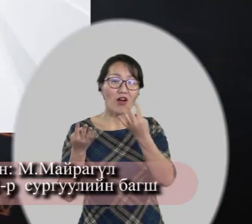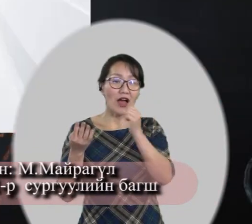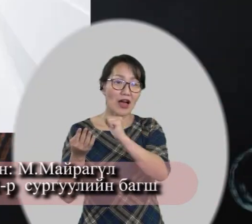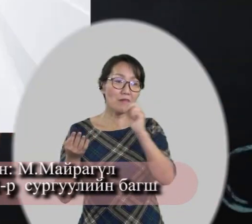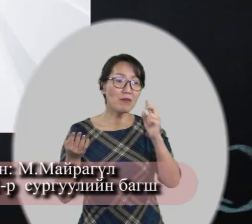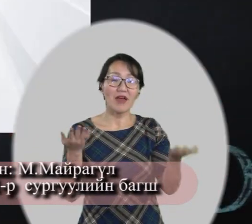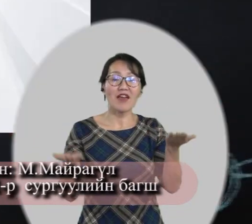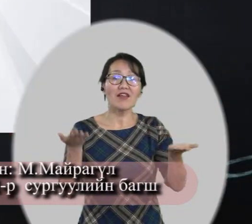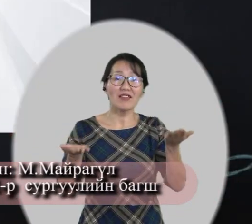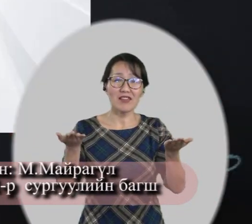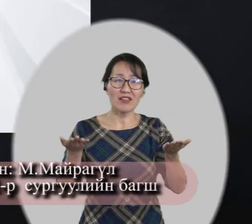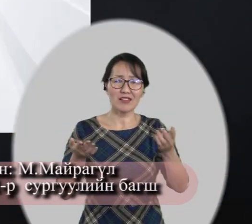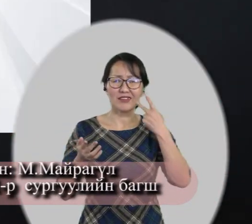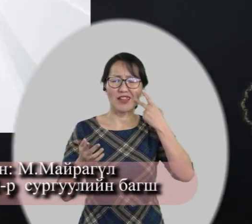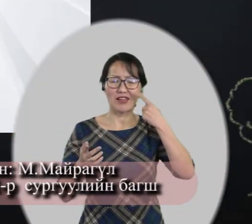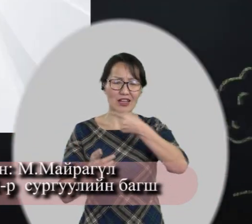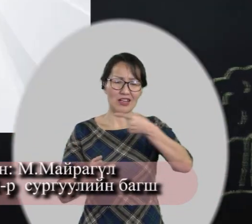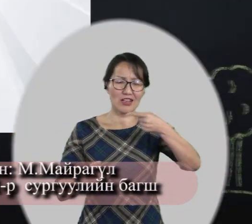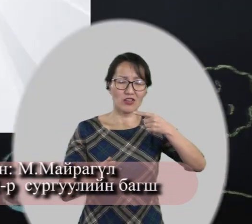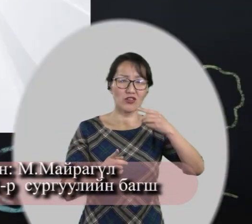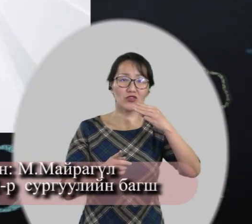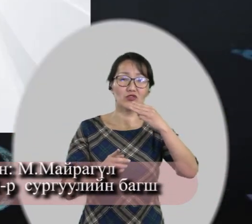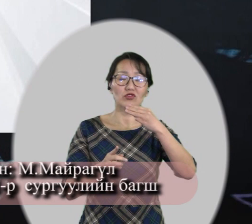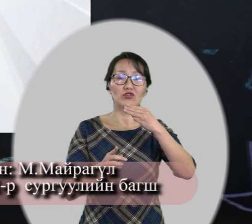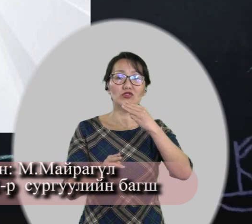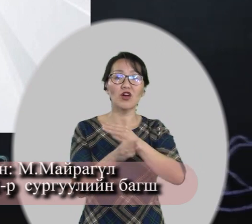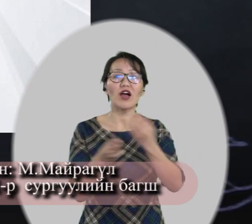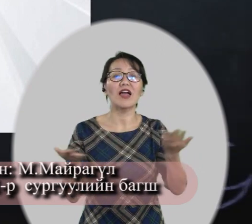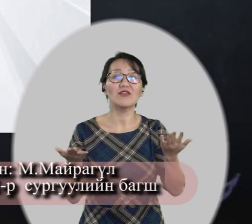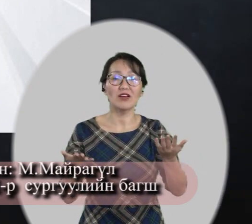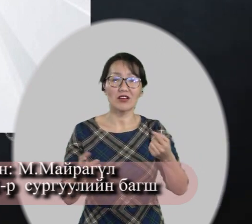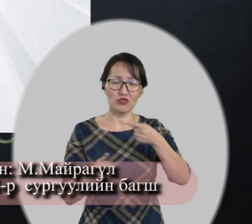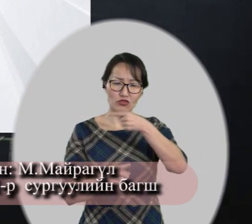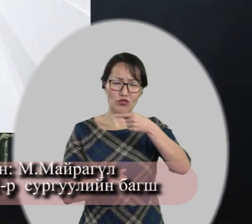шыңдайық. Қай бөліктегі сандардың барлығы теріс сан екенін